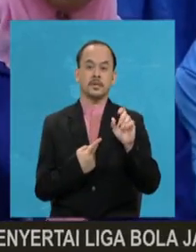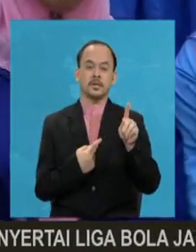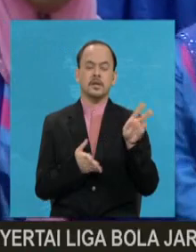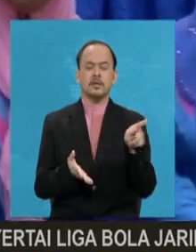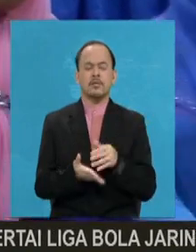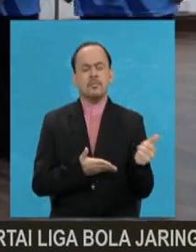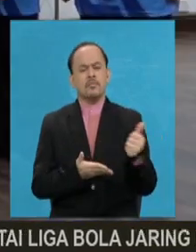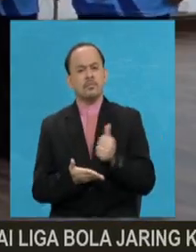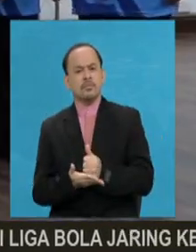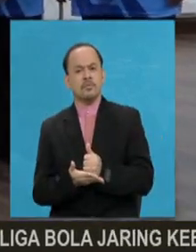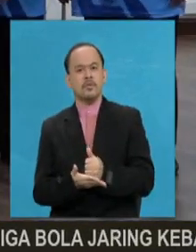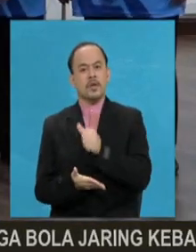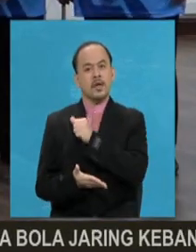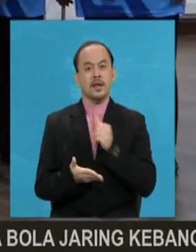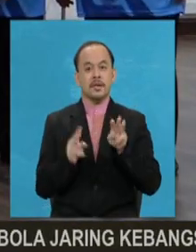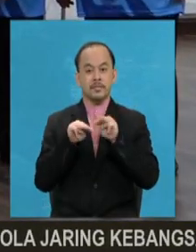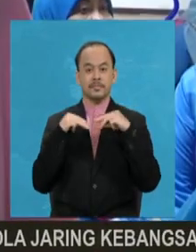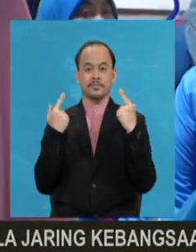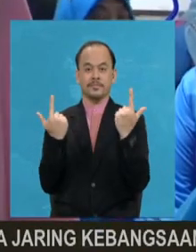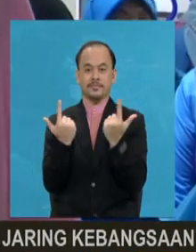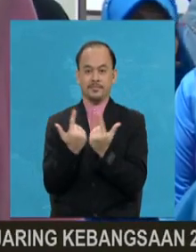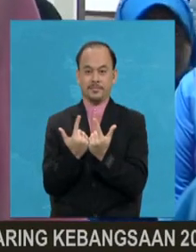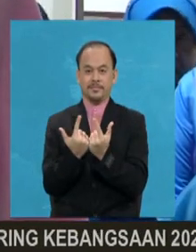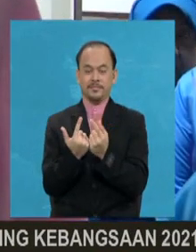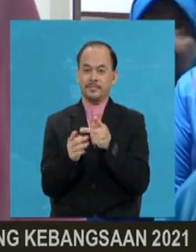juga hadir ahli males musywarah